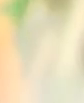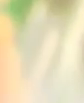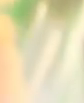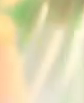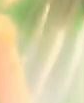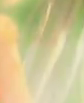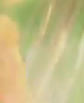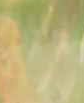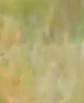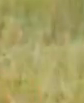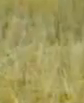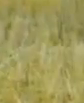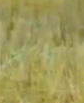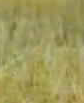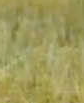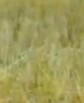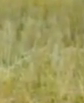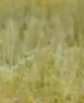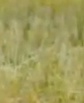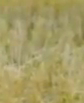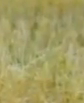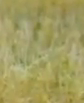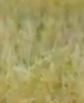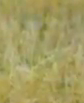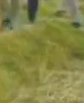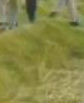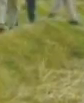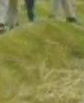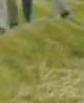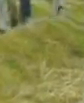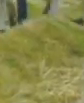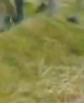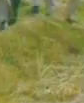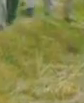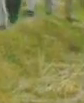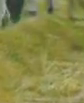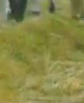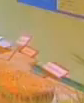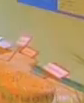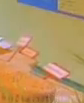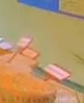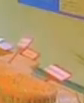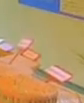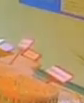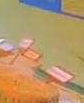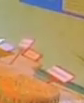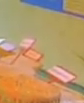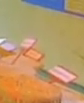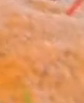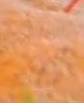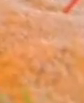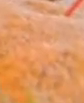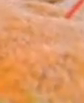าวเชิงพาณิชย์หากแต่พระราชกรณียกิจในการช่วยพลิกฟื้น